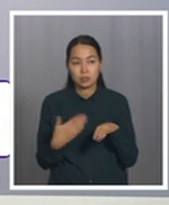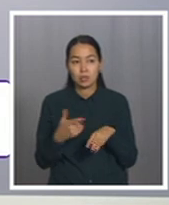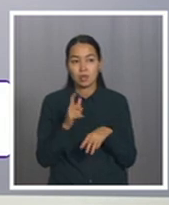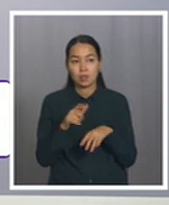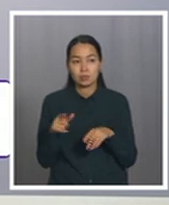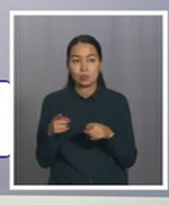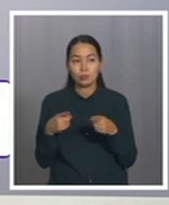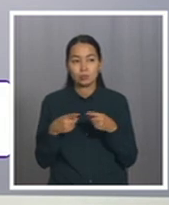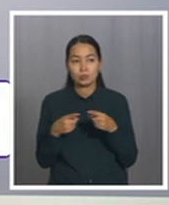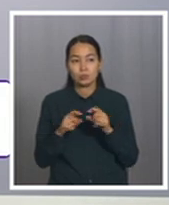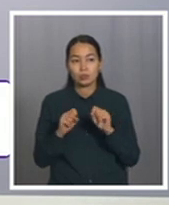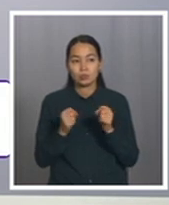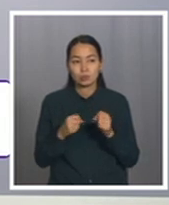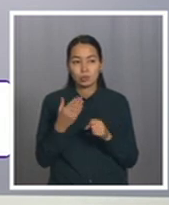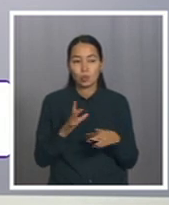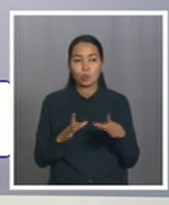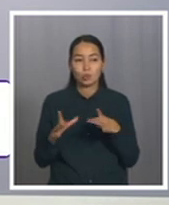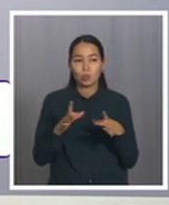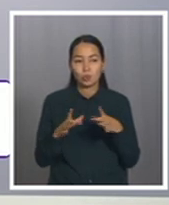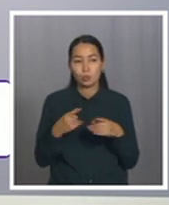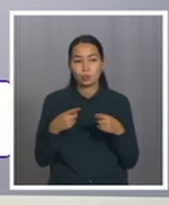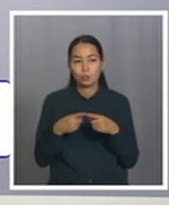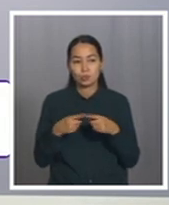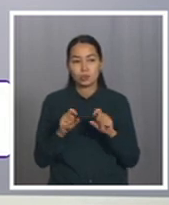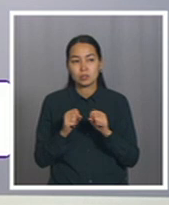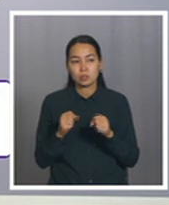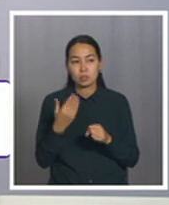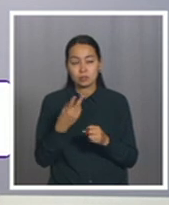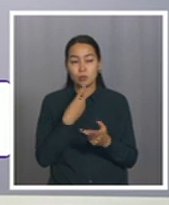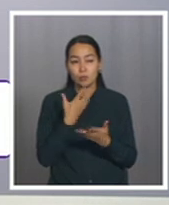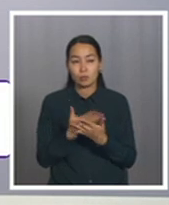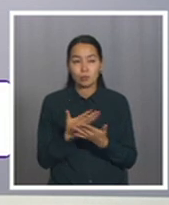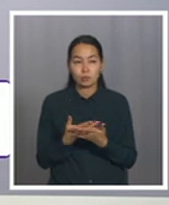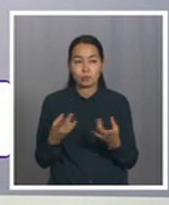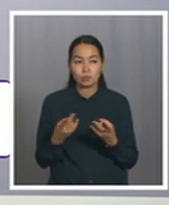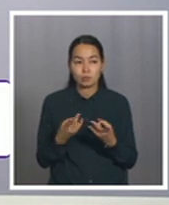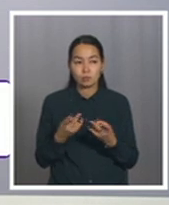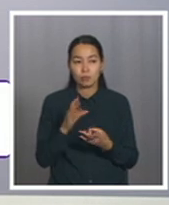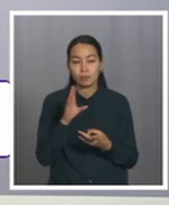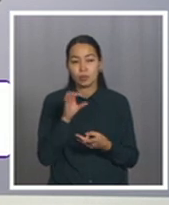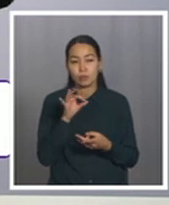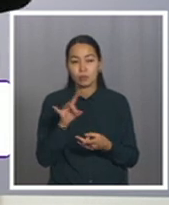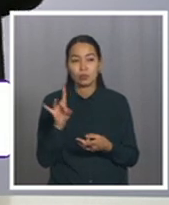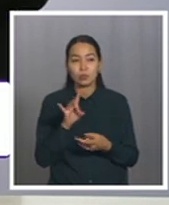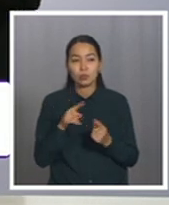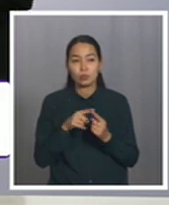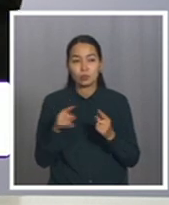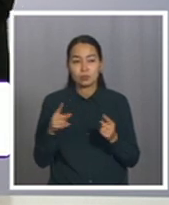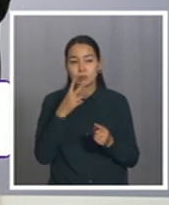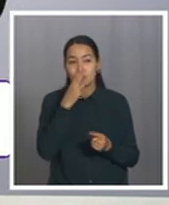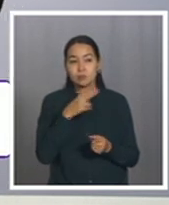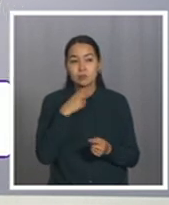бұрыштық жылдамдық векторын және дөңгелектің бұрыштық жылдамдық векторын көрсеттіңіз. vektorların uzunluğuna nazar